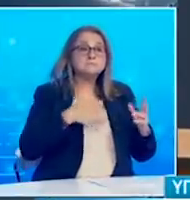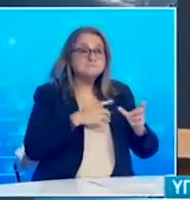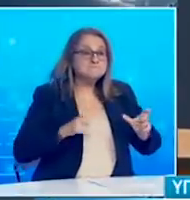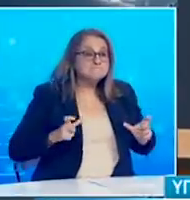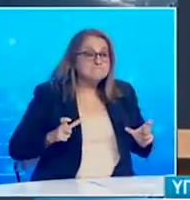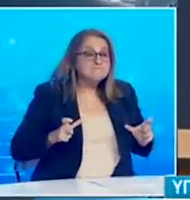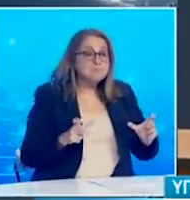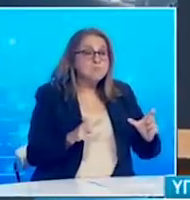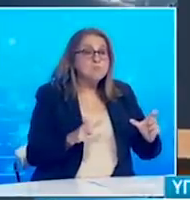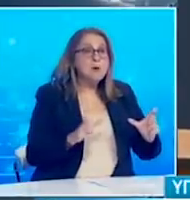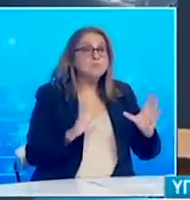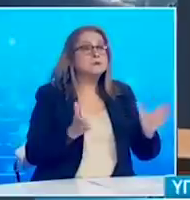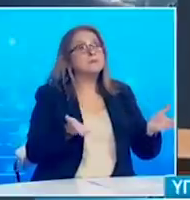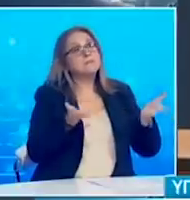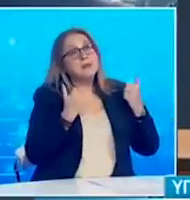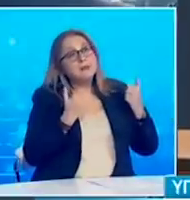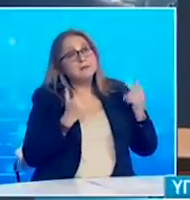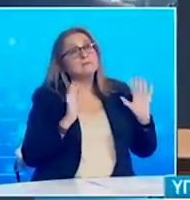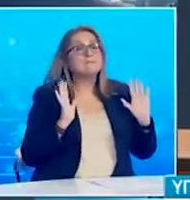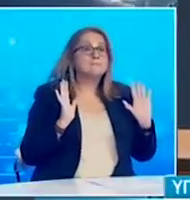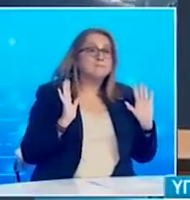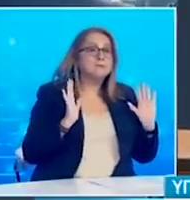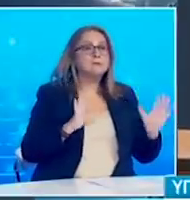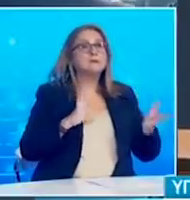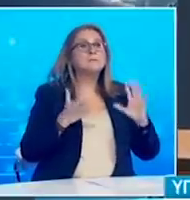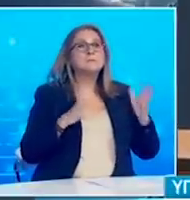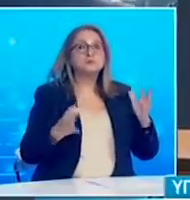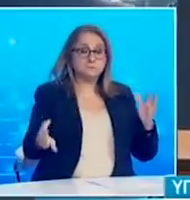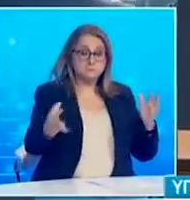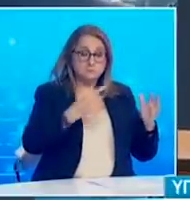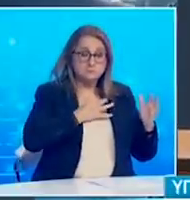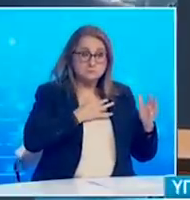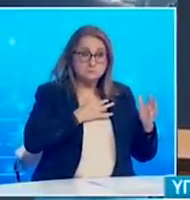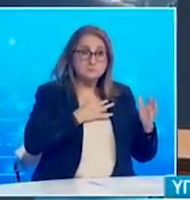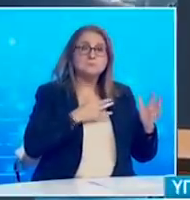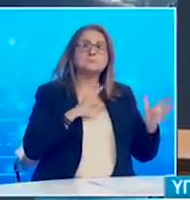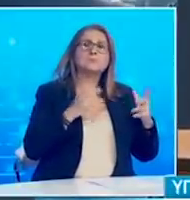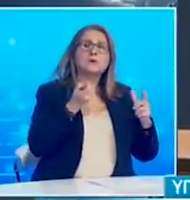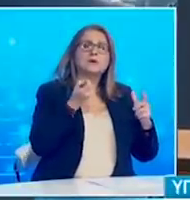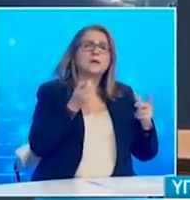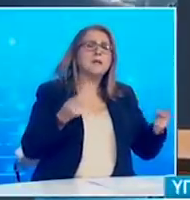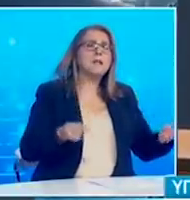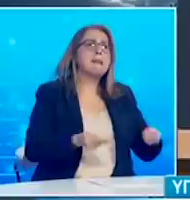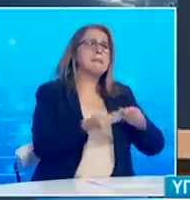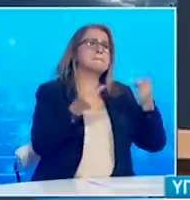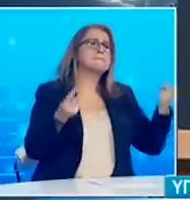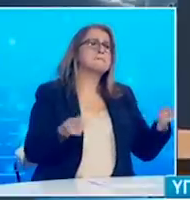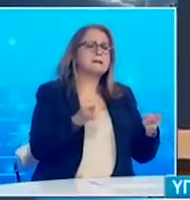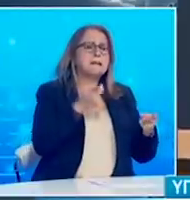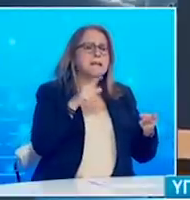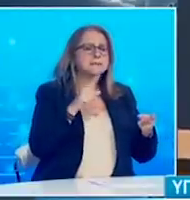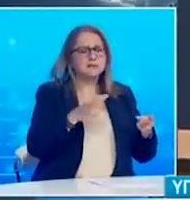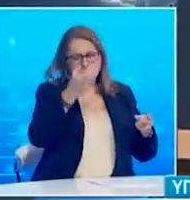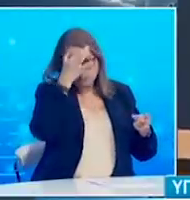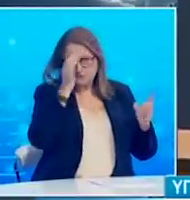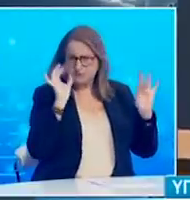ανοσία, αλλά μπορεί οι άνθρωποι με την λεγόμενη επαναμόλυνση να γίνονται φορείς του ιού για κάποιες ημέρες χωρίς να έχουν καθόλου συμπτώματα.